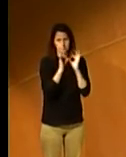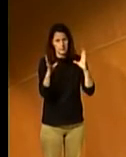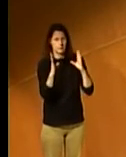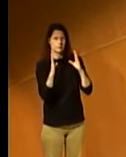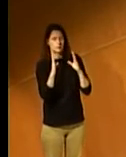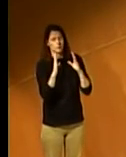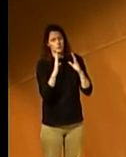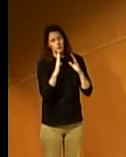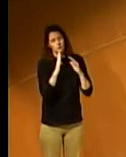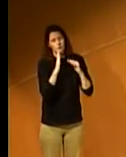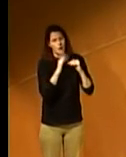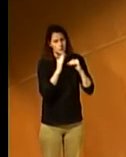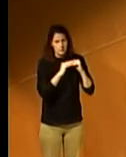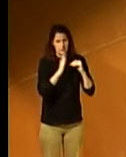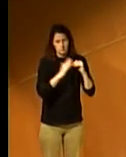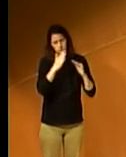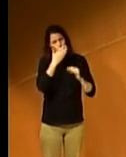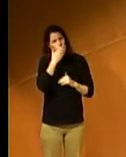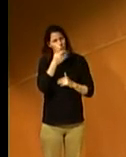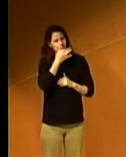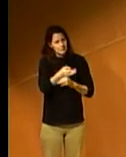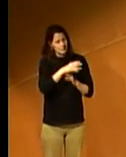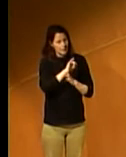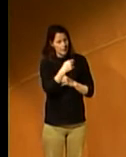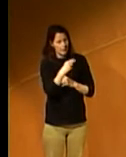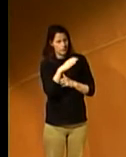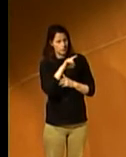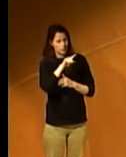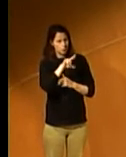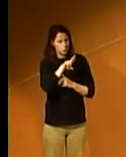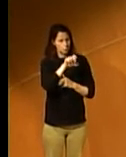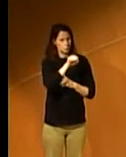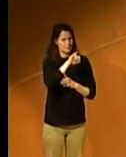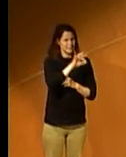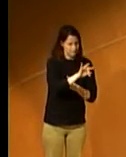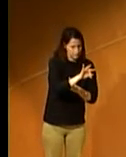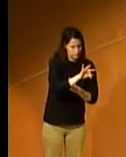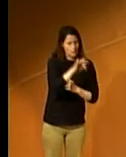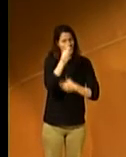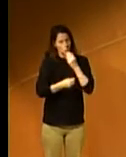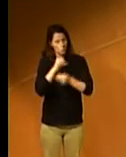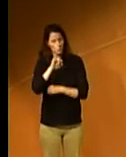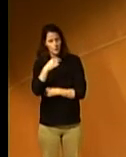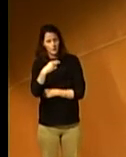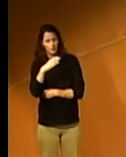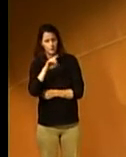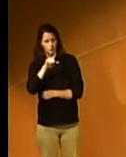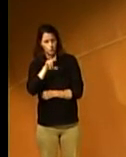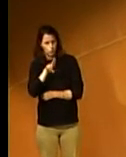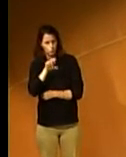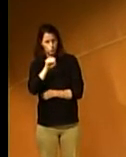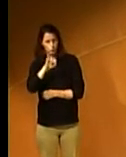d'inclusif. Je ne vais pas développer maintenant, mais donc je pense qu'on va parler d'inclusion, mais aussi d'inclusif.